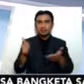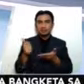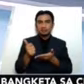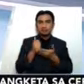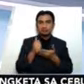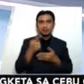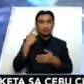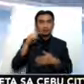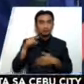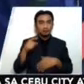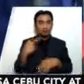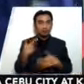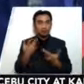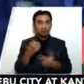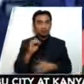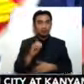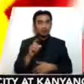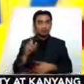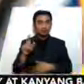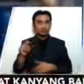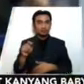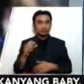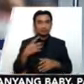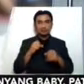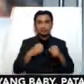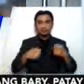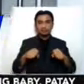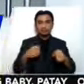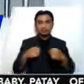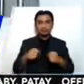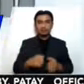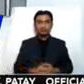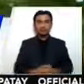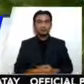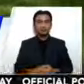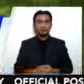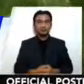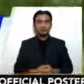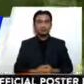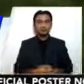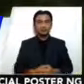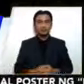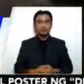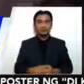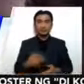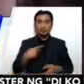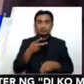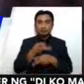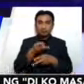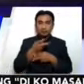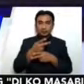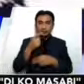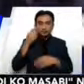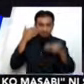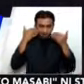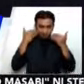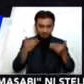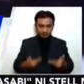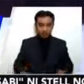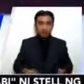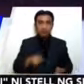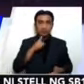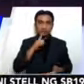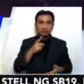Jamie Santos pangangalaga sa mental wellbeing isa raw iyan sa tinutukan sa